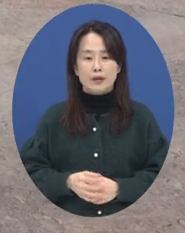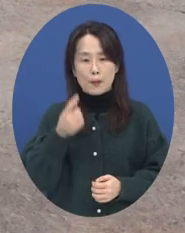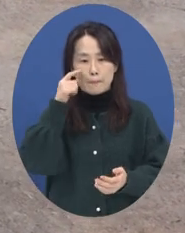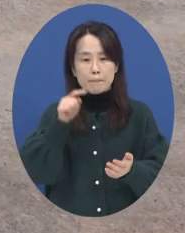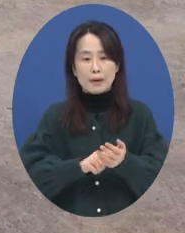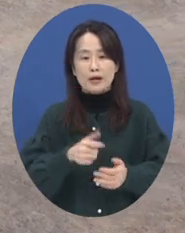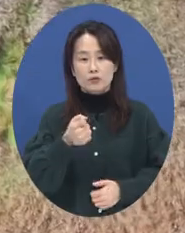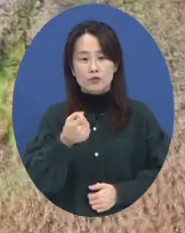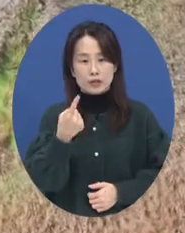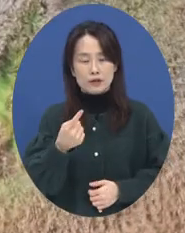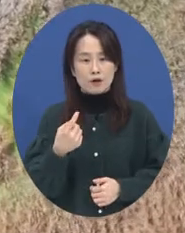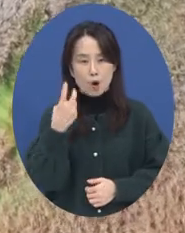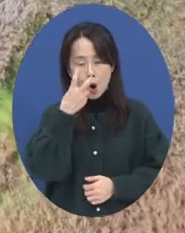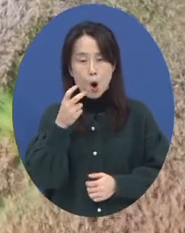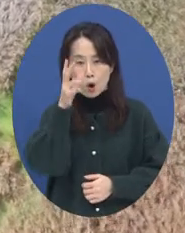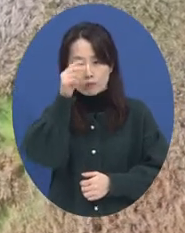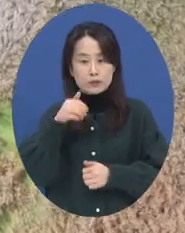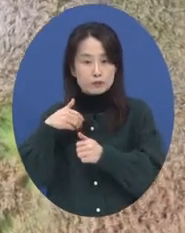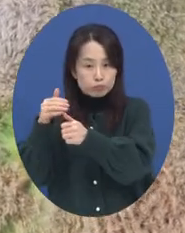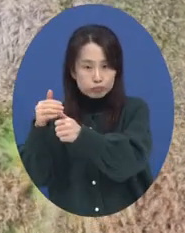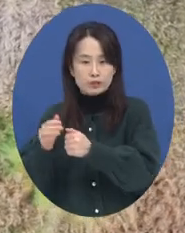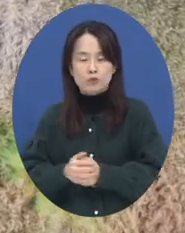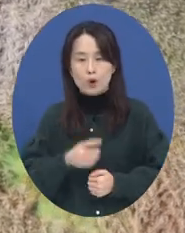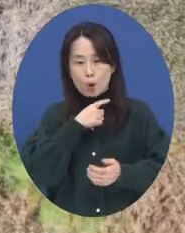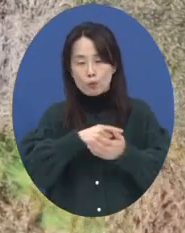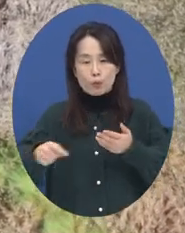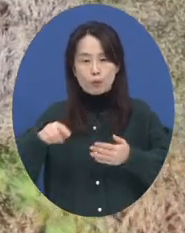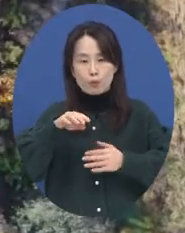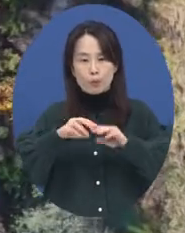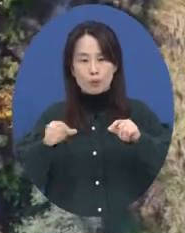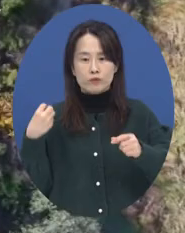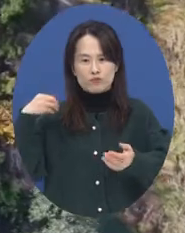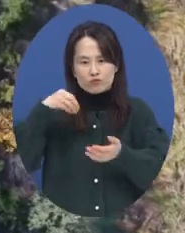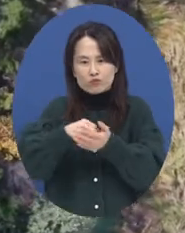적발된 51건을 검찰에 송치하고 훼손된 산지를